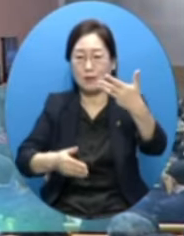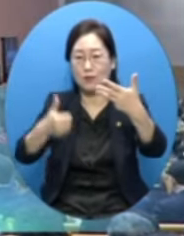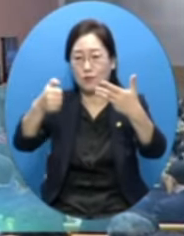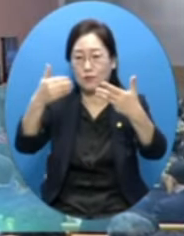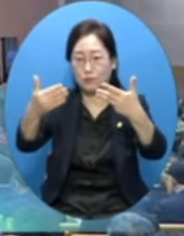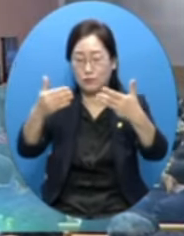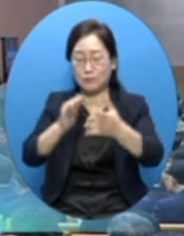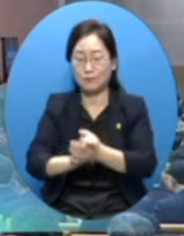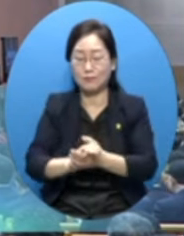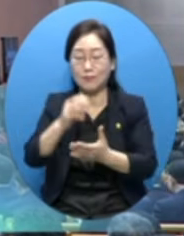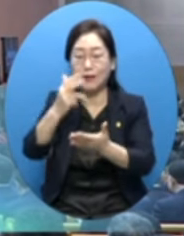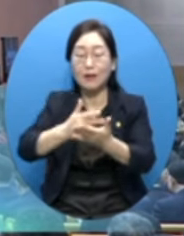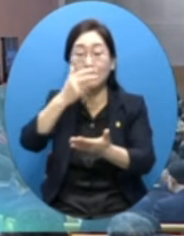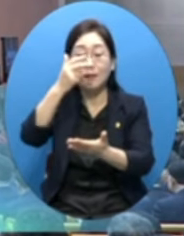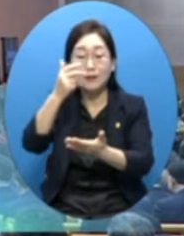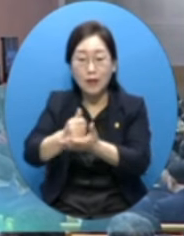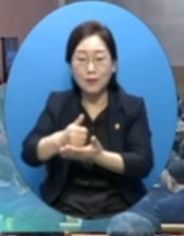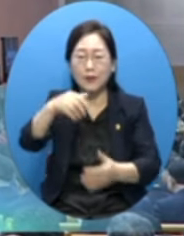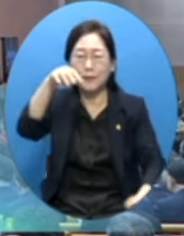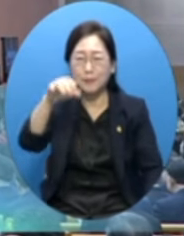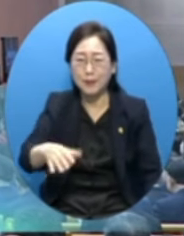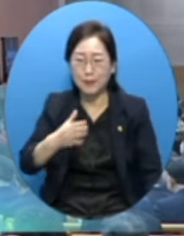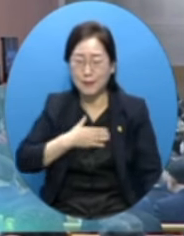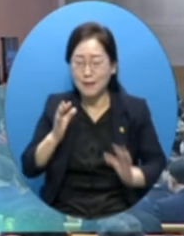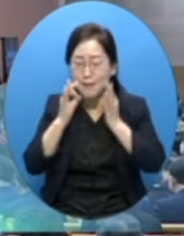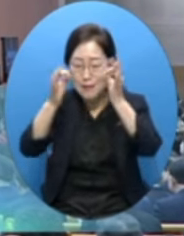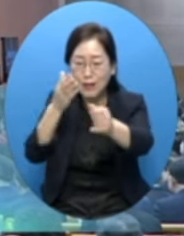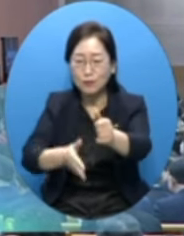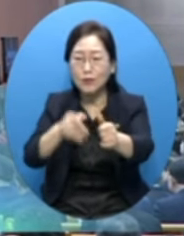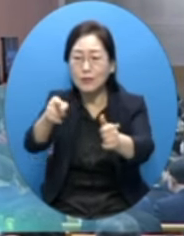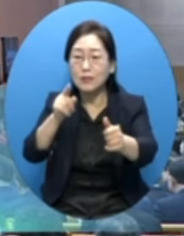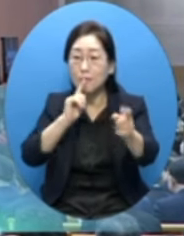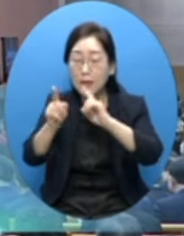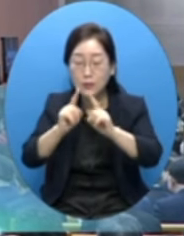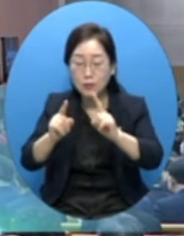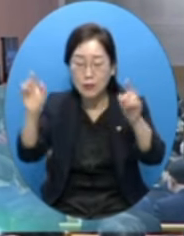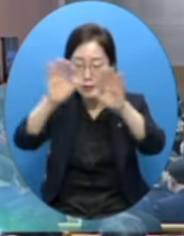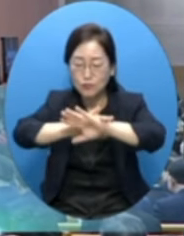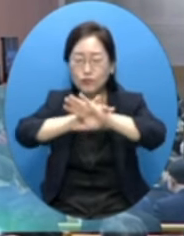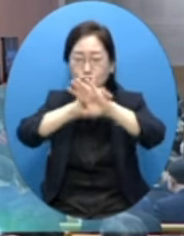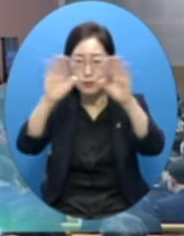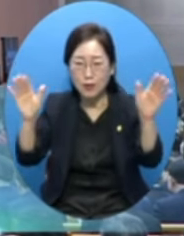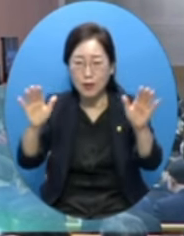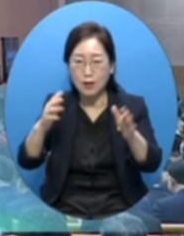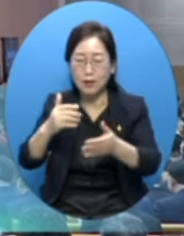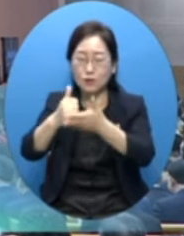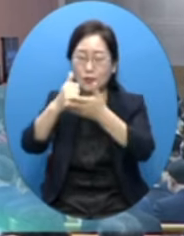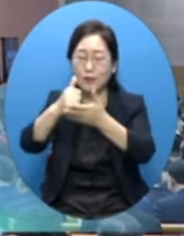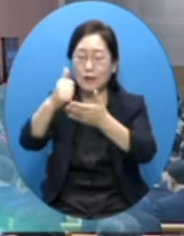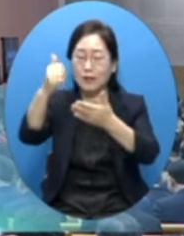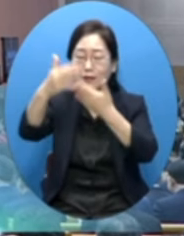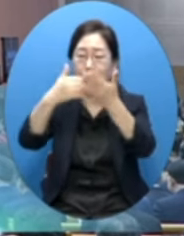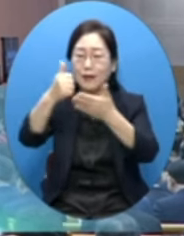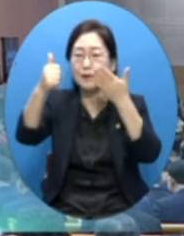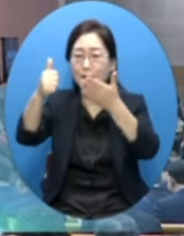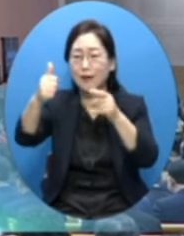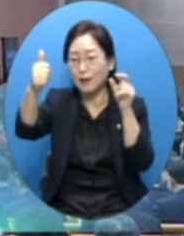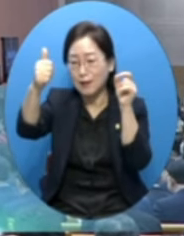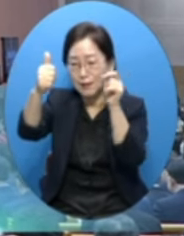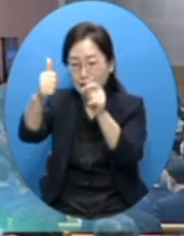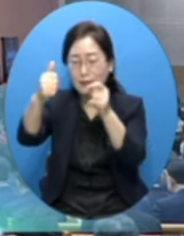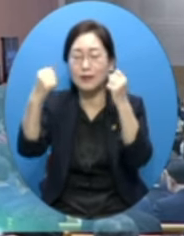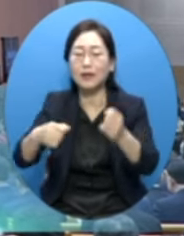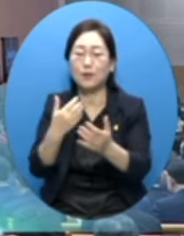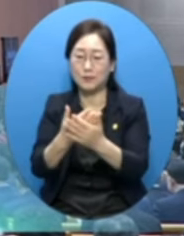59절을 말씀합니다. 야훼 앞에서 내가 간구한 이 말씀이 주야로 우리 하나님 여호와께 가까이 있게